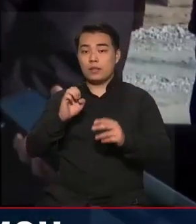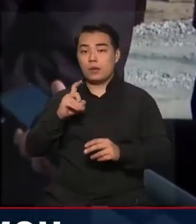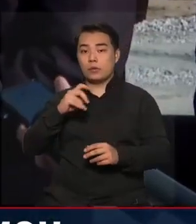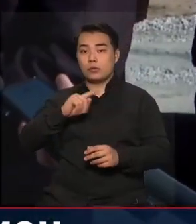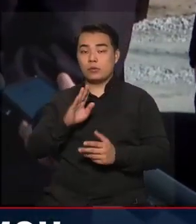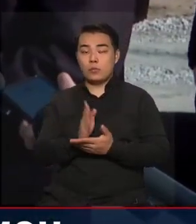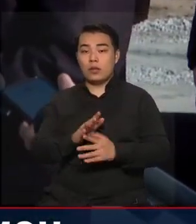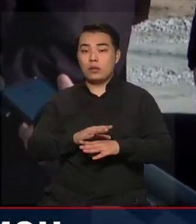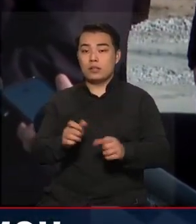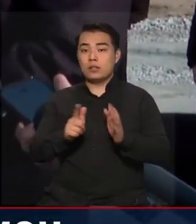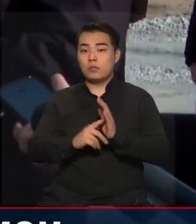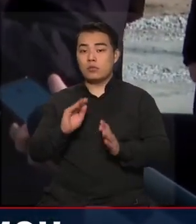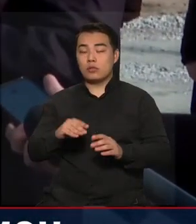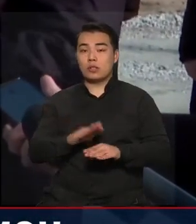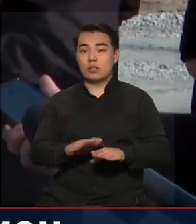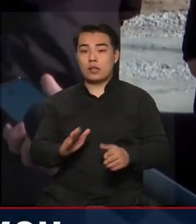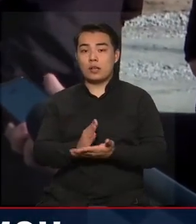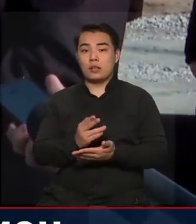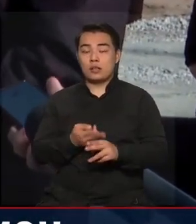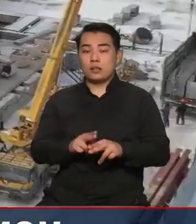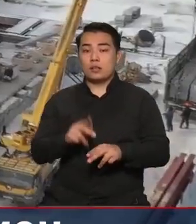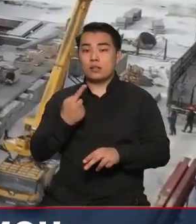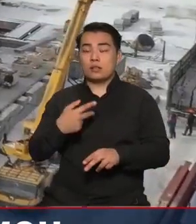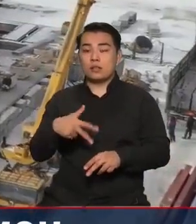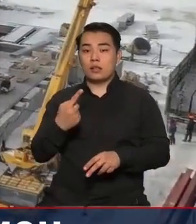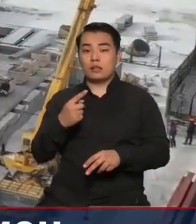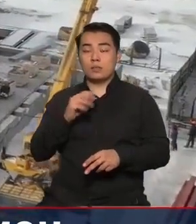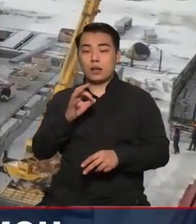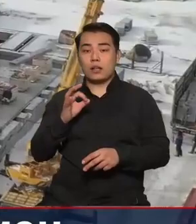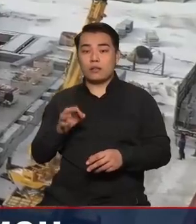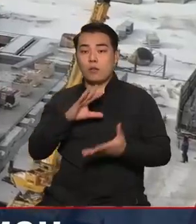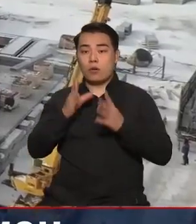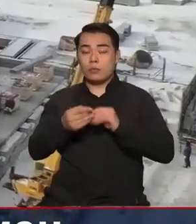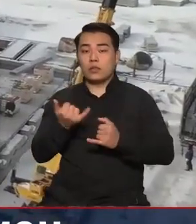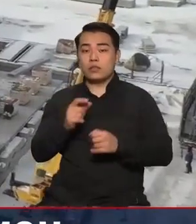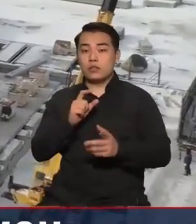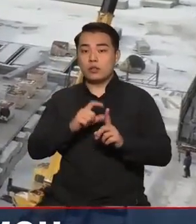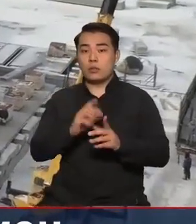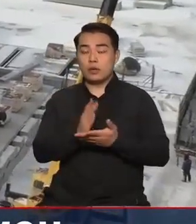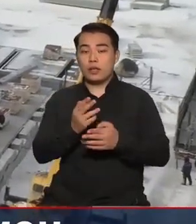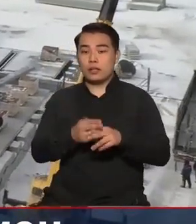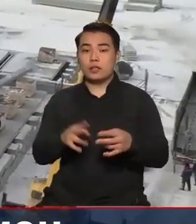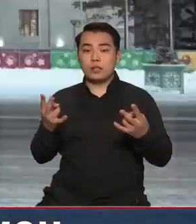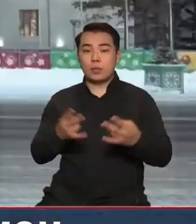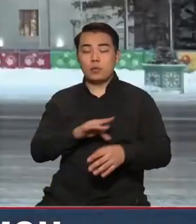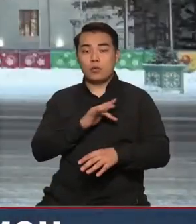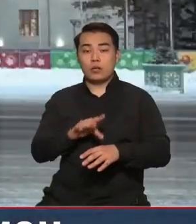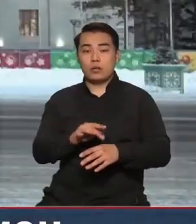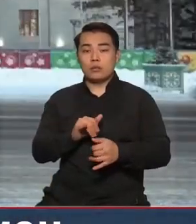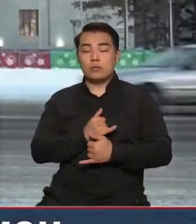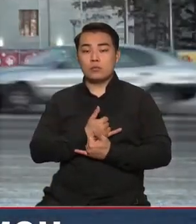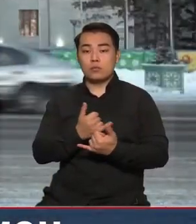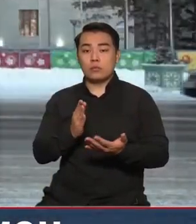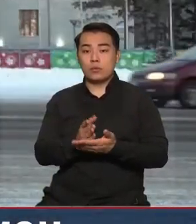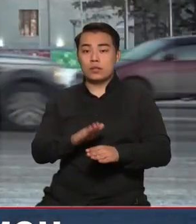Экибастузе охвачено 7 тысяч детей. Это 31% от общего числа, так что новый современный центр просто необходим городу. К тому же он будет адаптирован